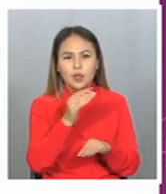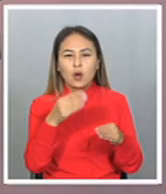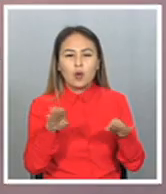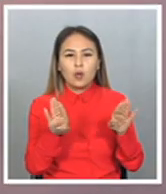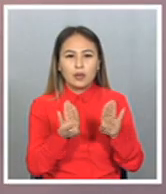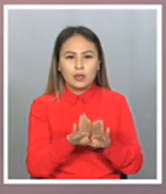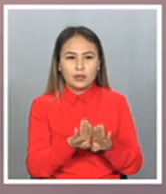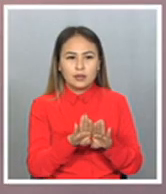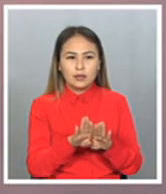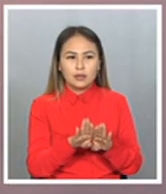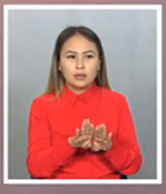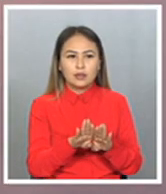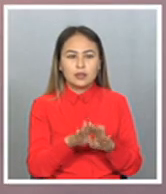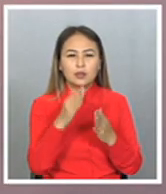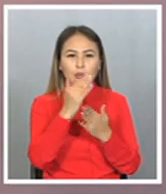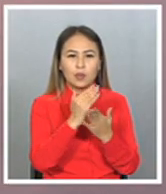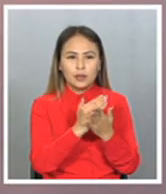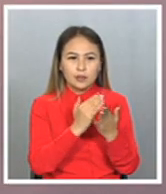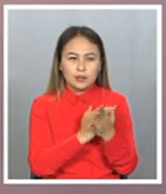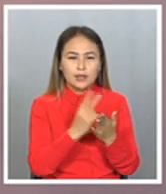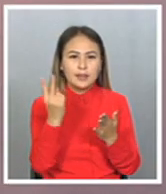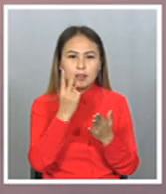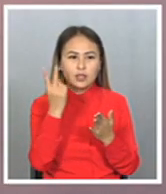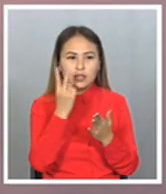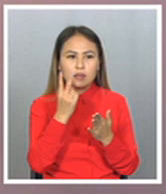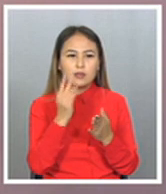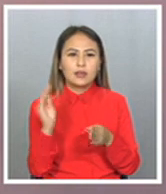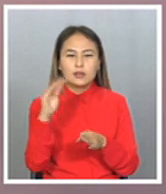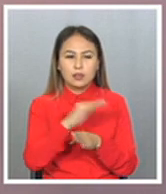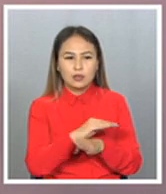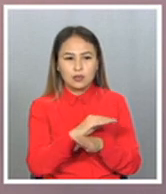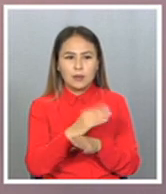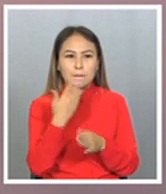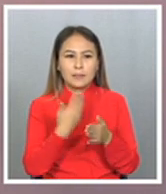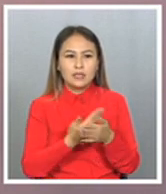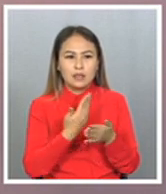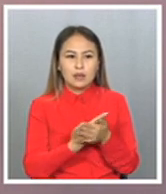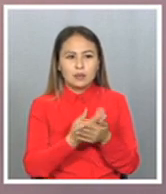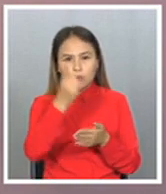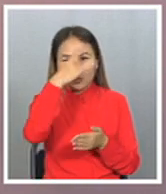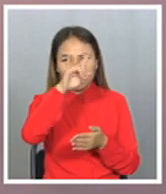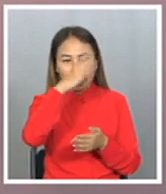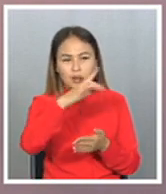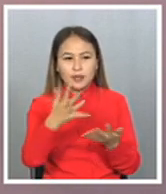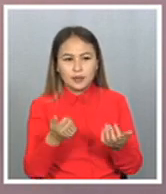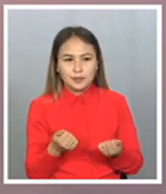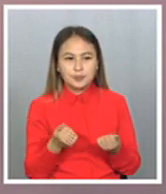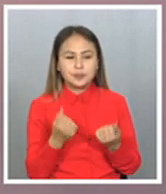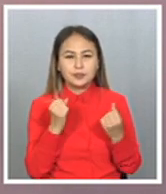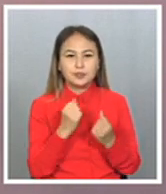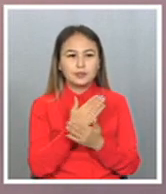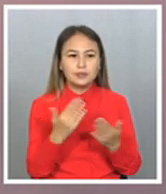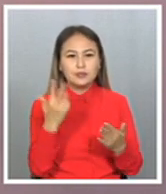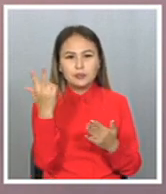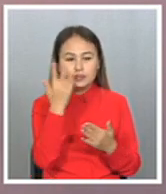Оларды қоректік тізбектің екінші сатысына орналастырамыз. Мысалы, бұғын алайық. Ал